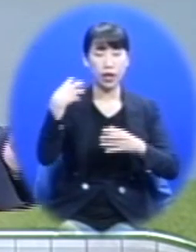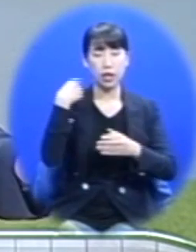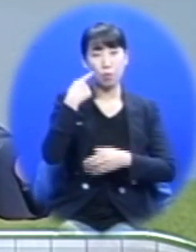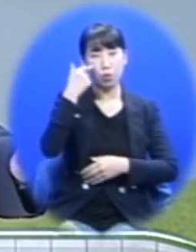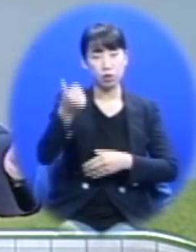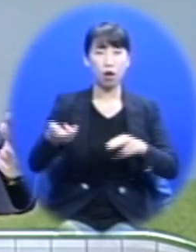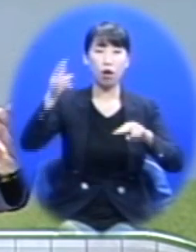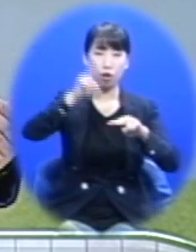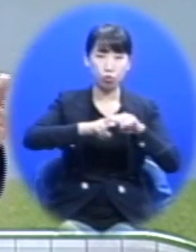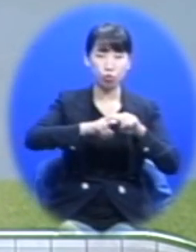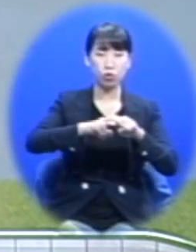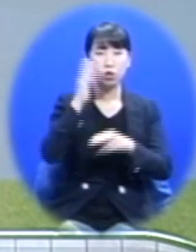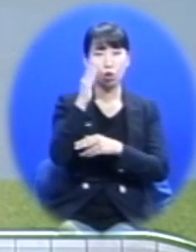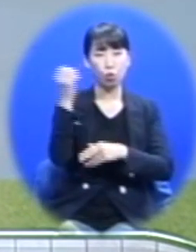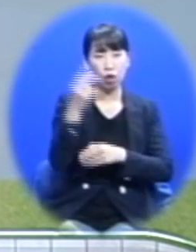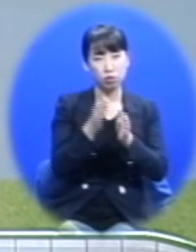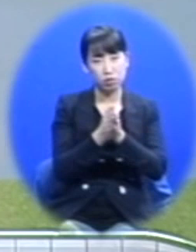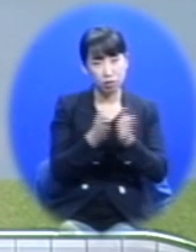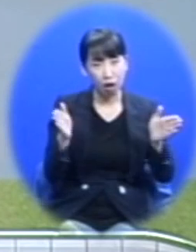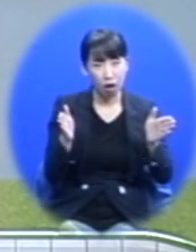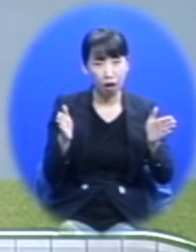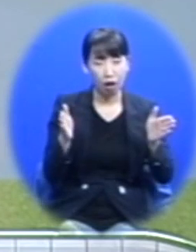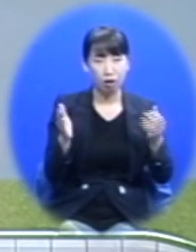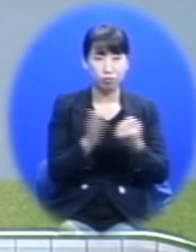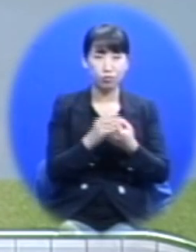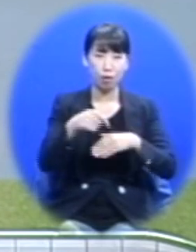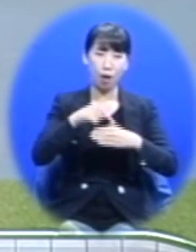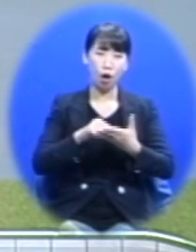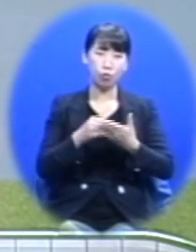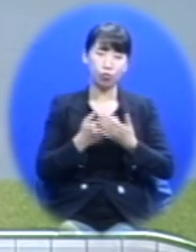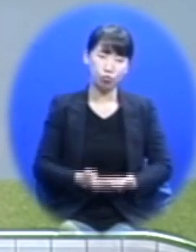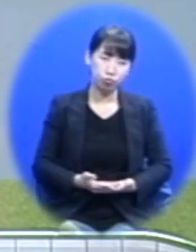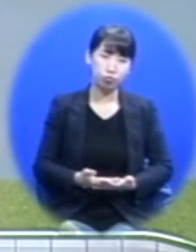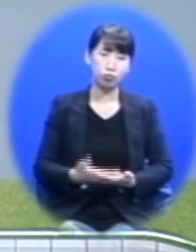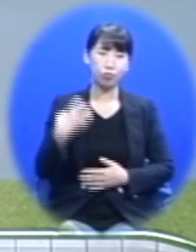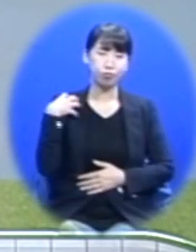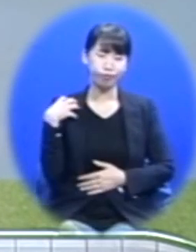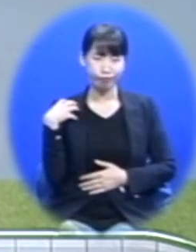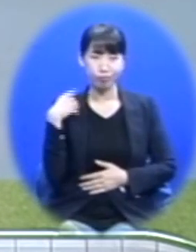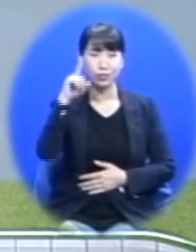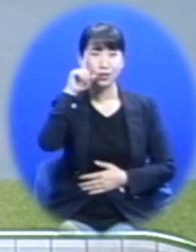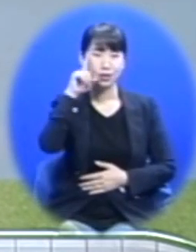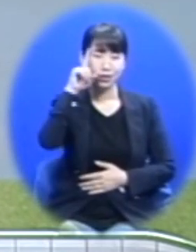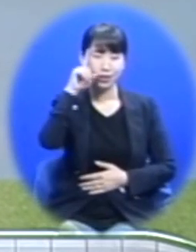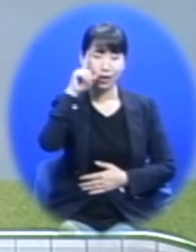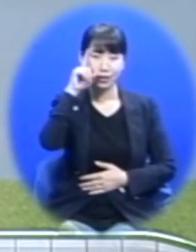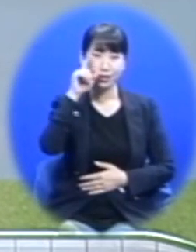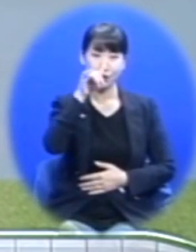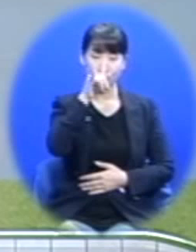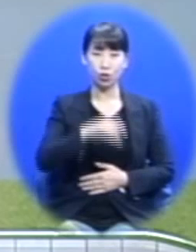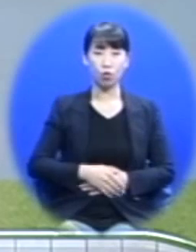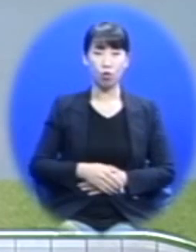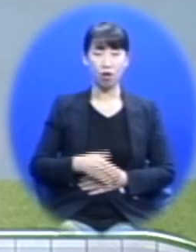시작을 하게 되는 것 때문에 오는 갑작스러운 마음의 무거운 짐, 스트레스가 확 밀려와요.